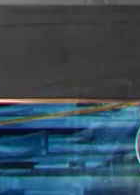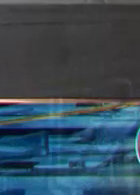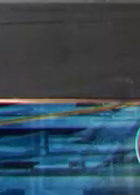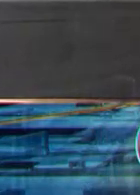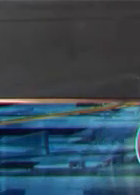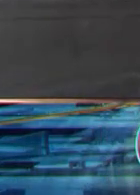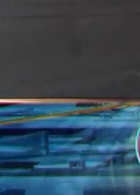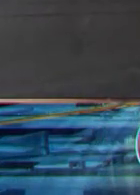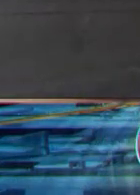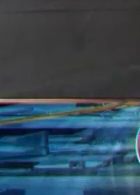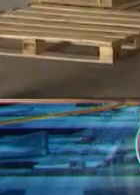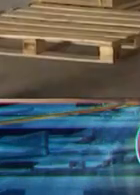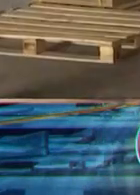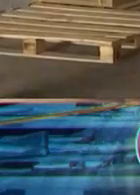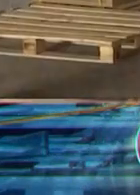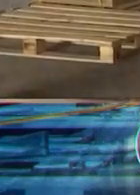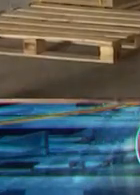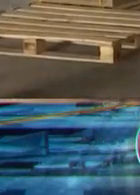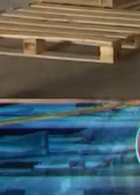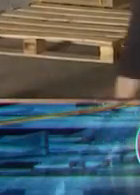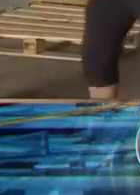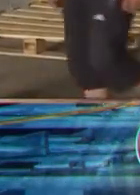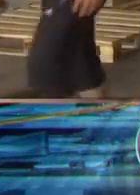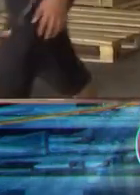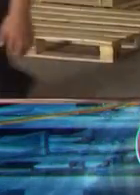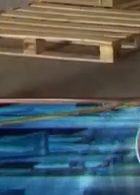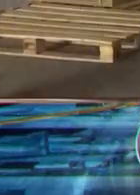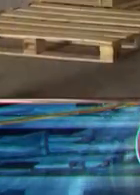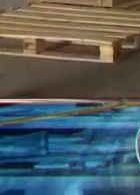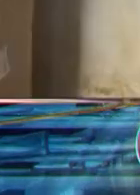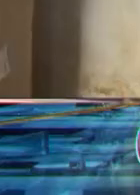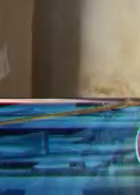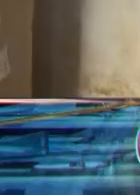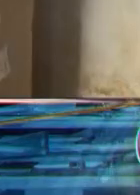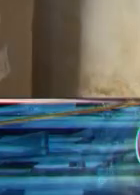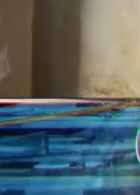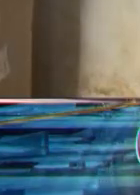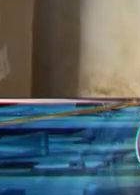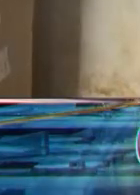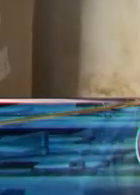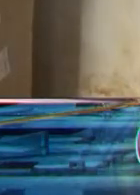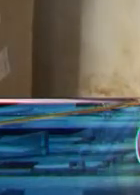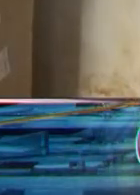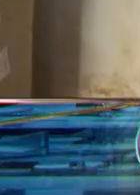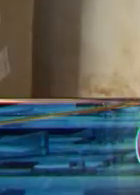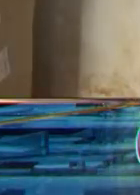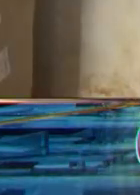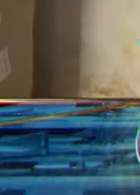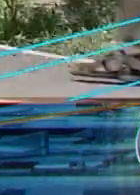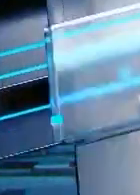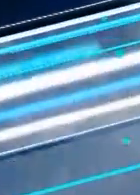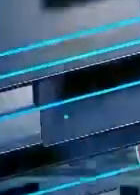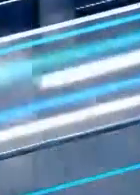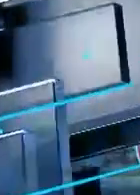Помощь прибыла. В Талдыкурган доставили гуманитарный груз от Всемирной организации здравоохранения и из Российской Федерации.